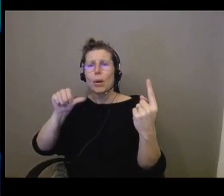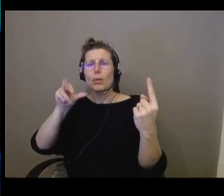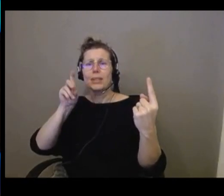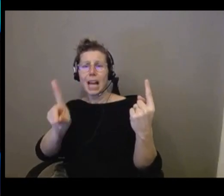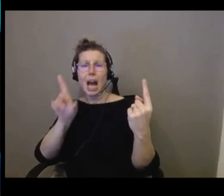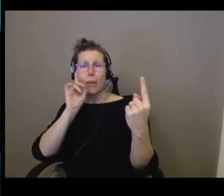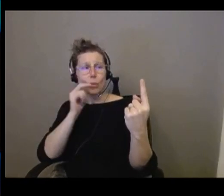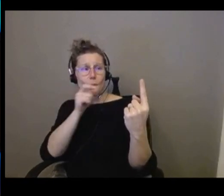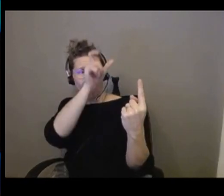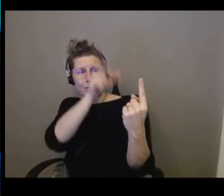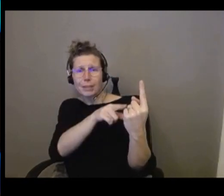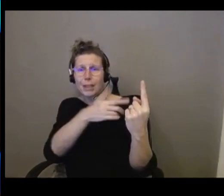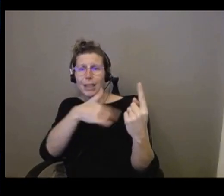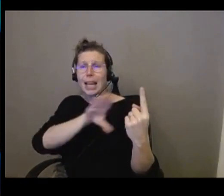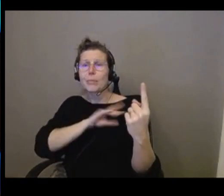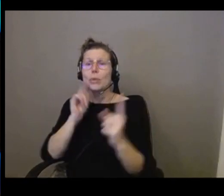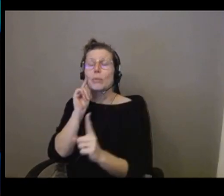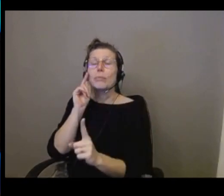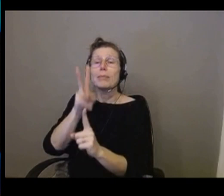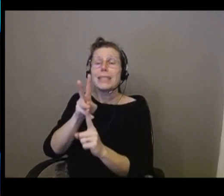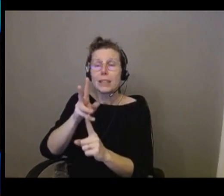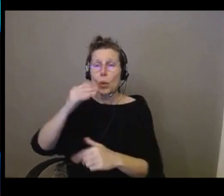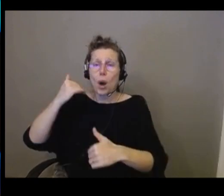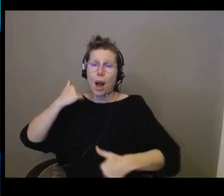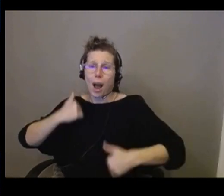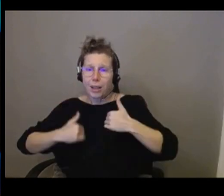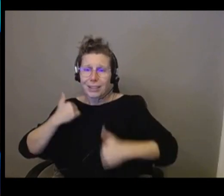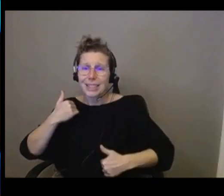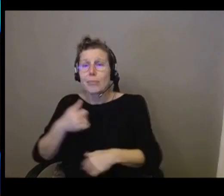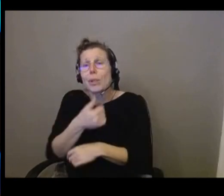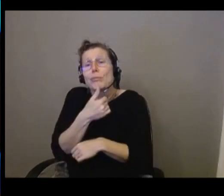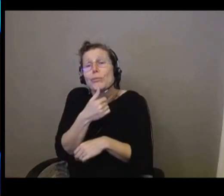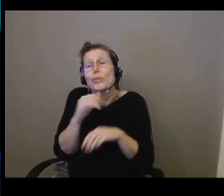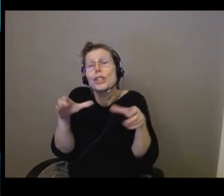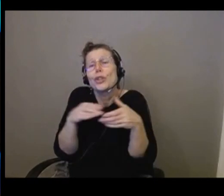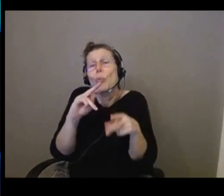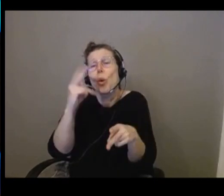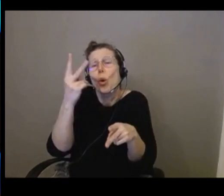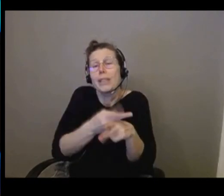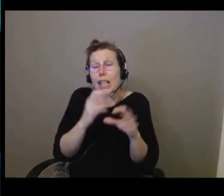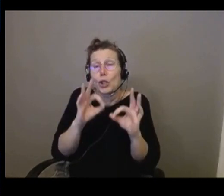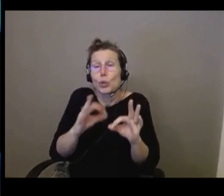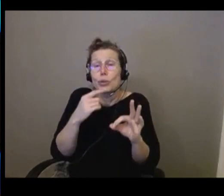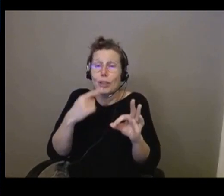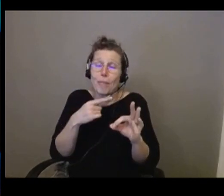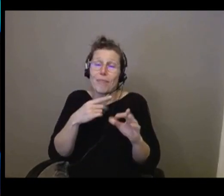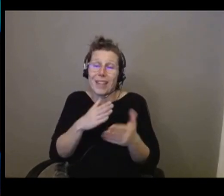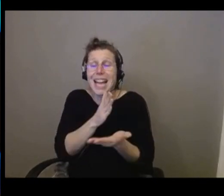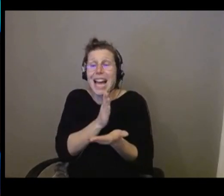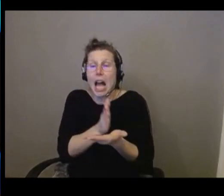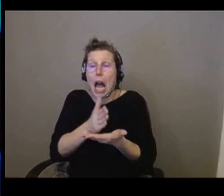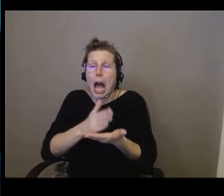hôtelier dont les actions en bourse grimpent en flèche, le groupe Accor. Du coup, Christian, pour vous, la ville,